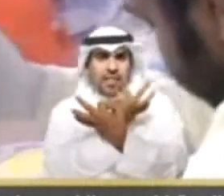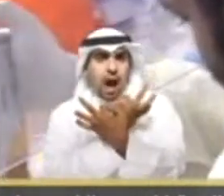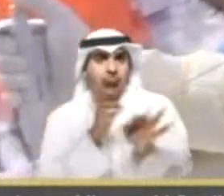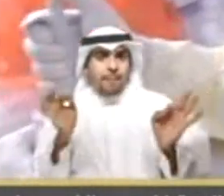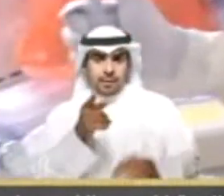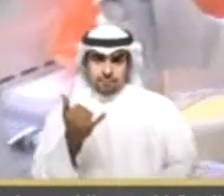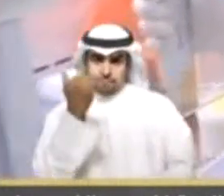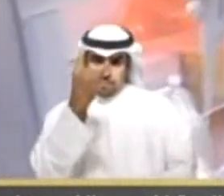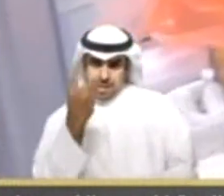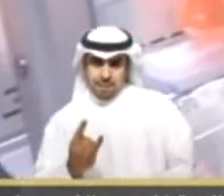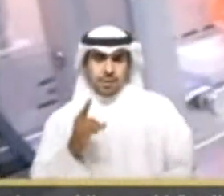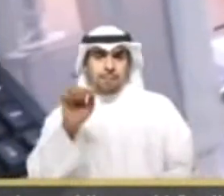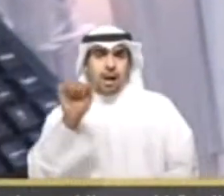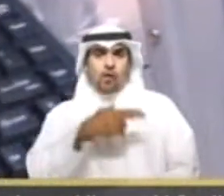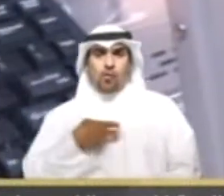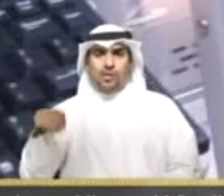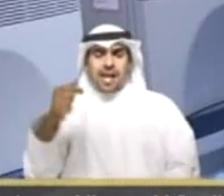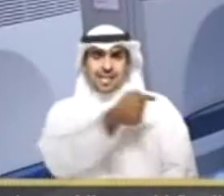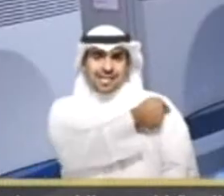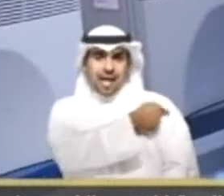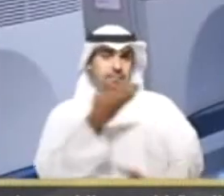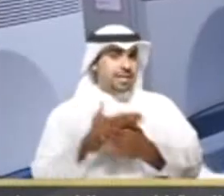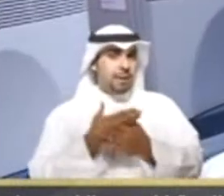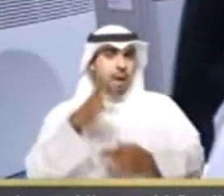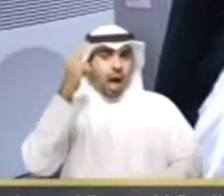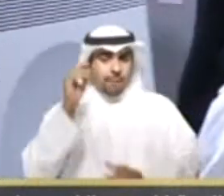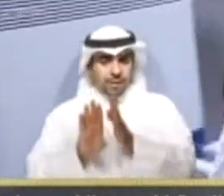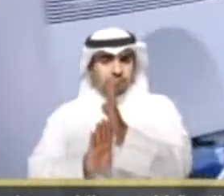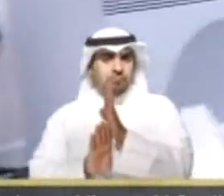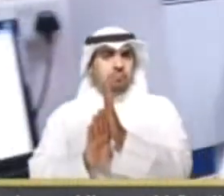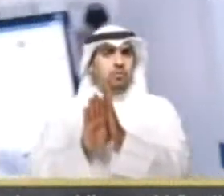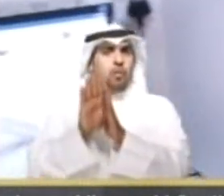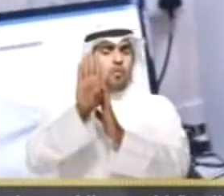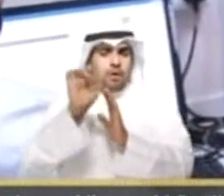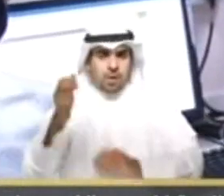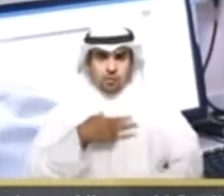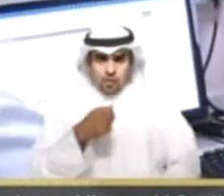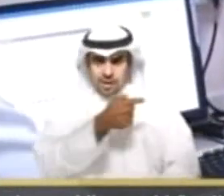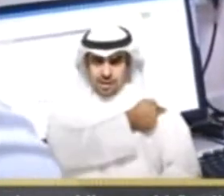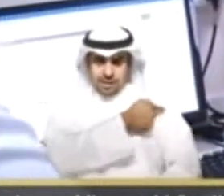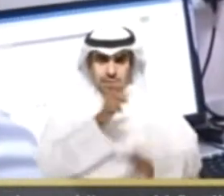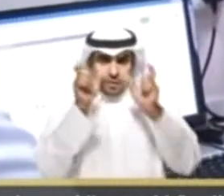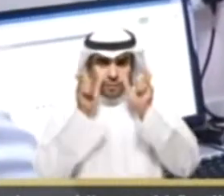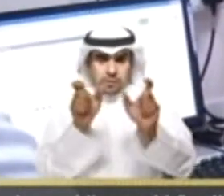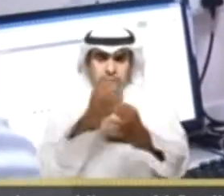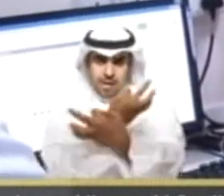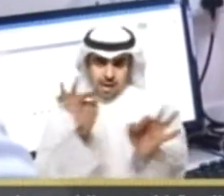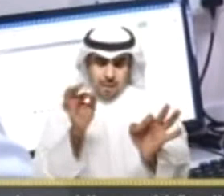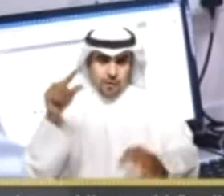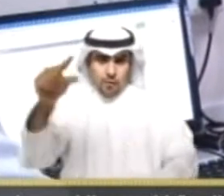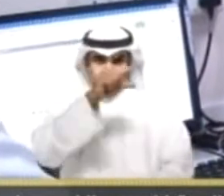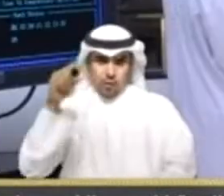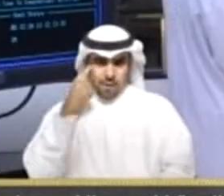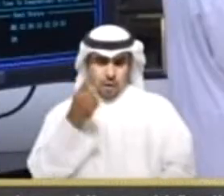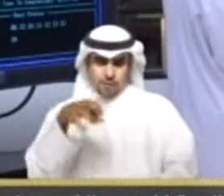العامة، والتي بدورها تسعى إلى التطوير والارتقاء بالخدمات وترك بصمة واضحة في المحافل